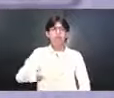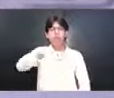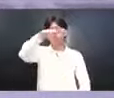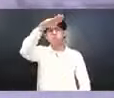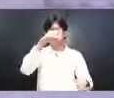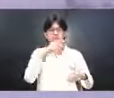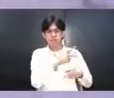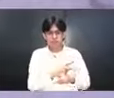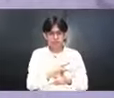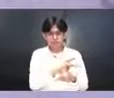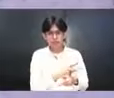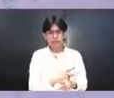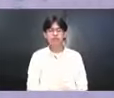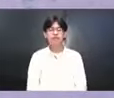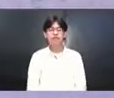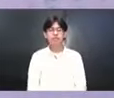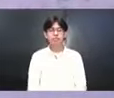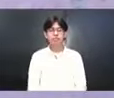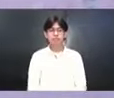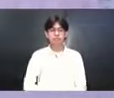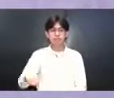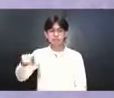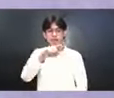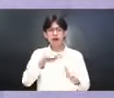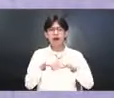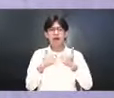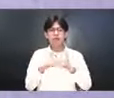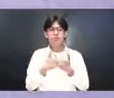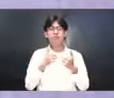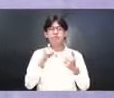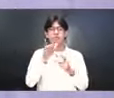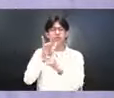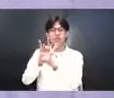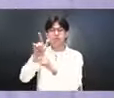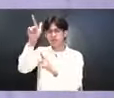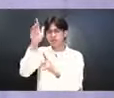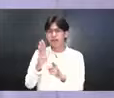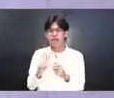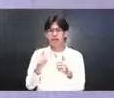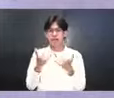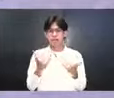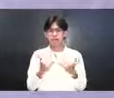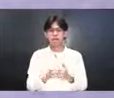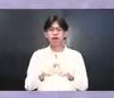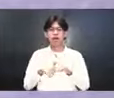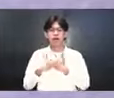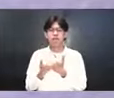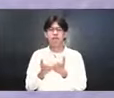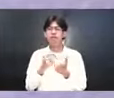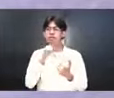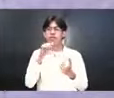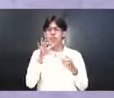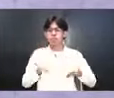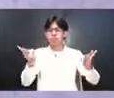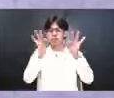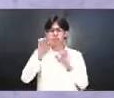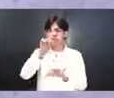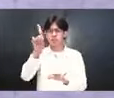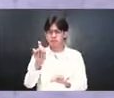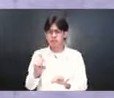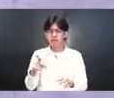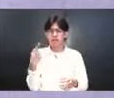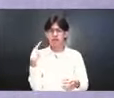Ganun, how will you love God today? Yan ang malaking tanong. Who